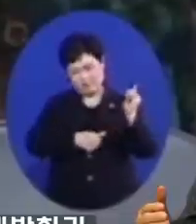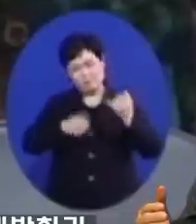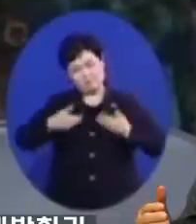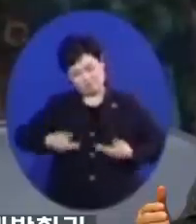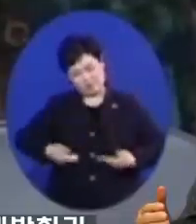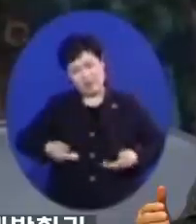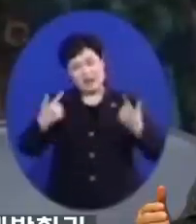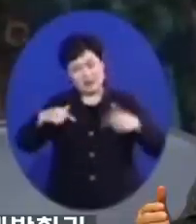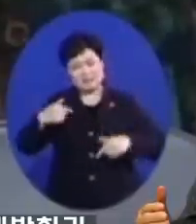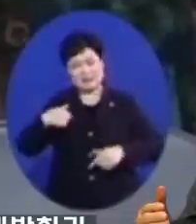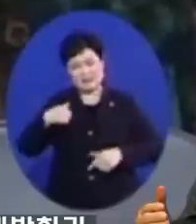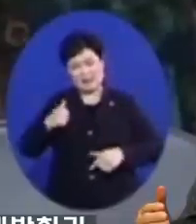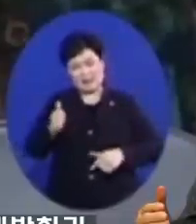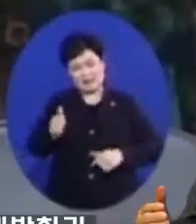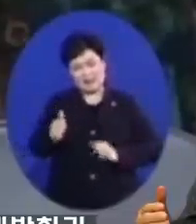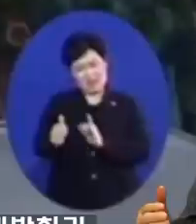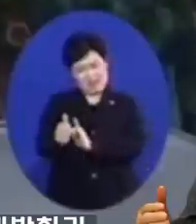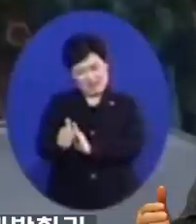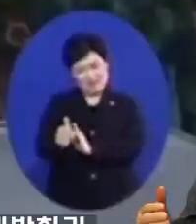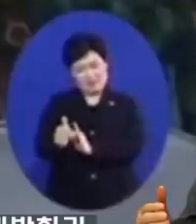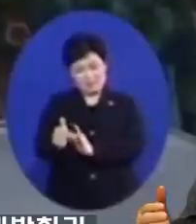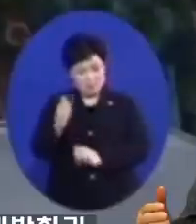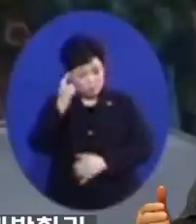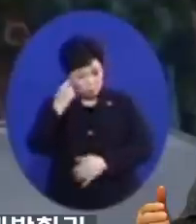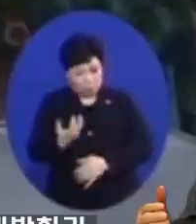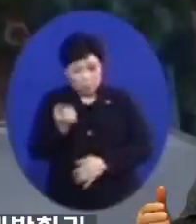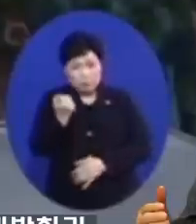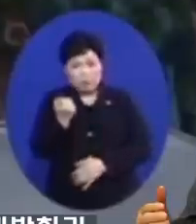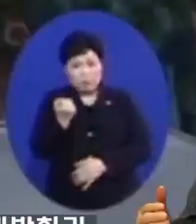늘 내 뒤에만 서 있어야 될 사람이라고 생각했는데,